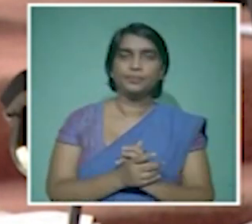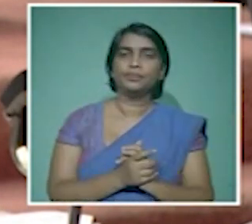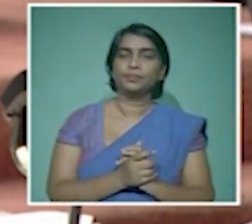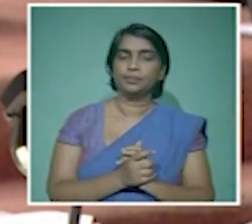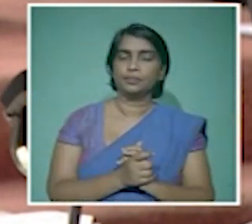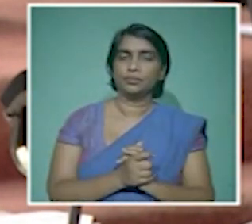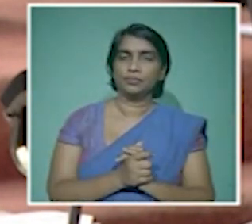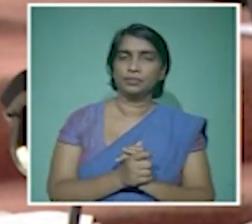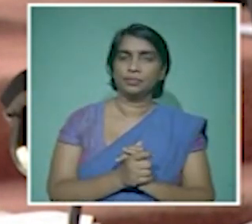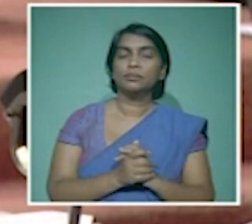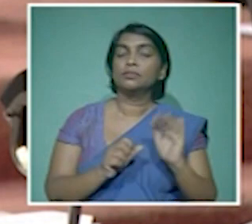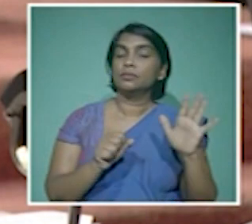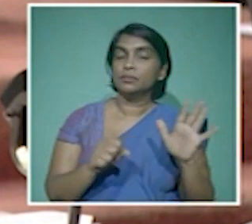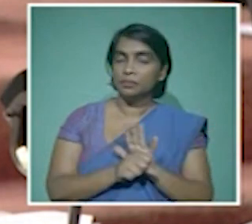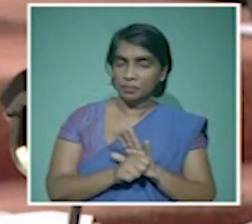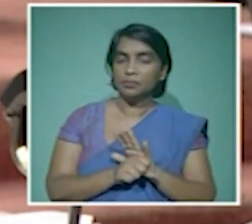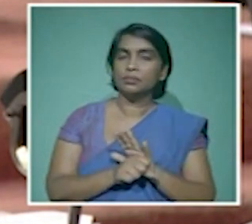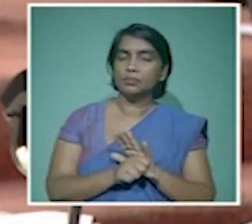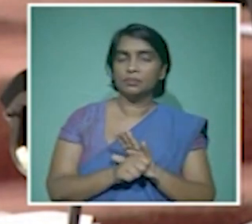முழுமையாக இல்லாவிட்டாலும்